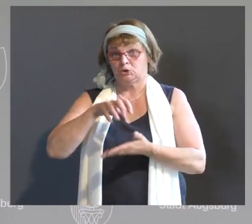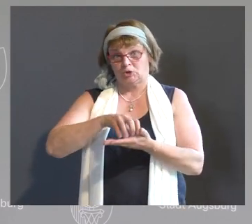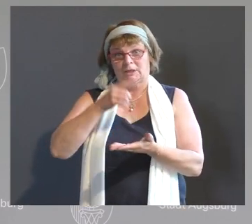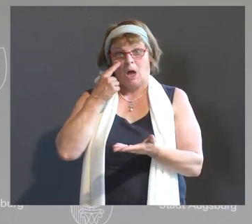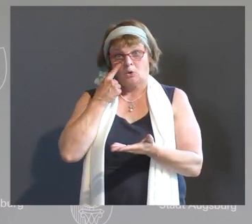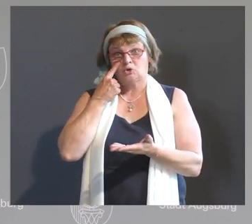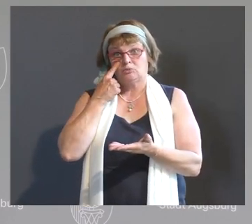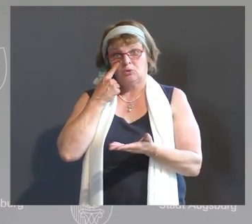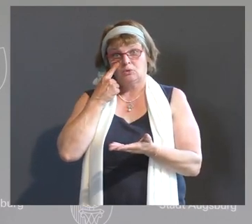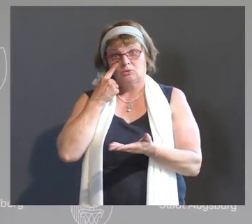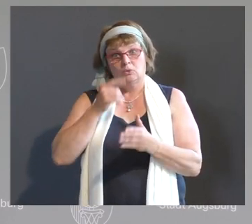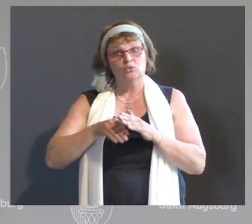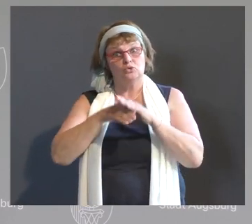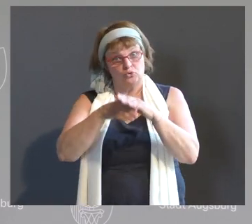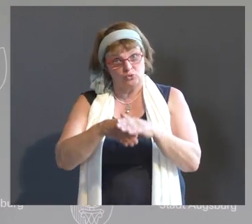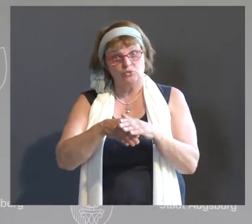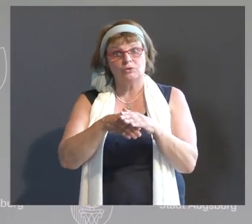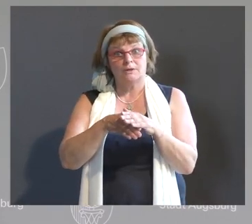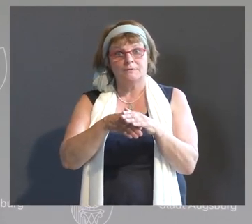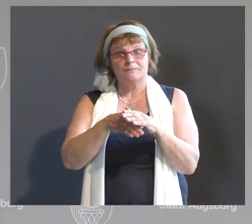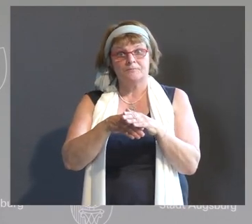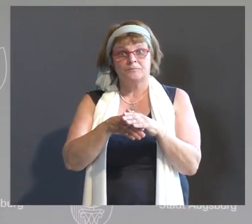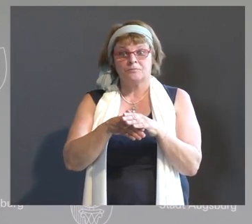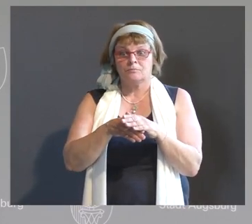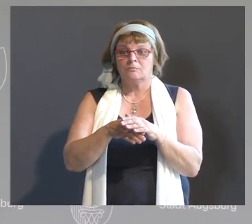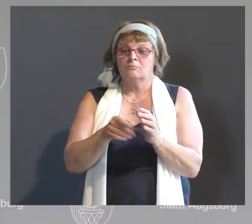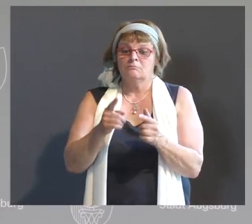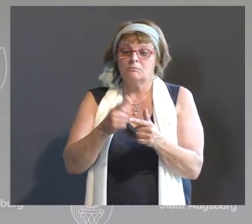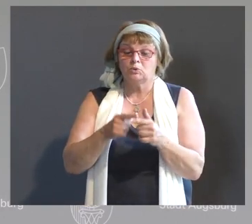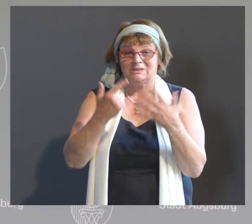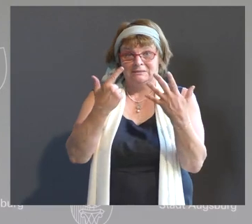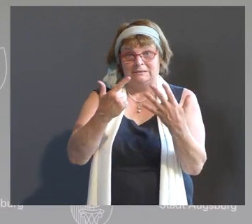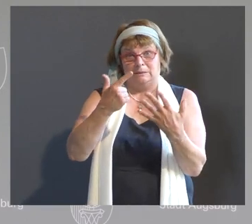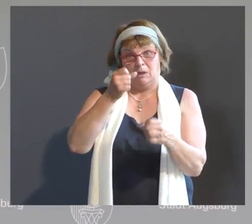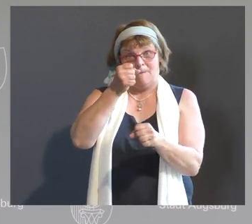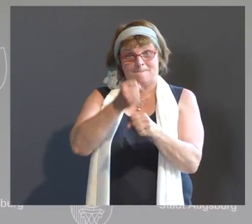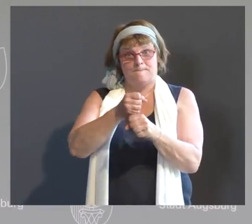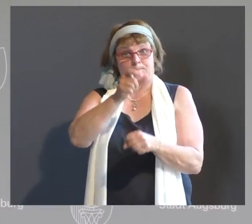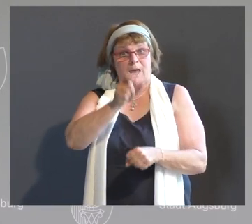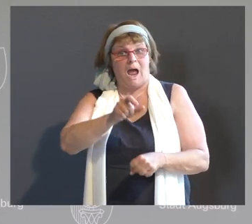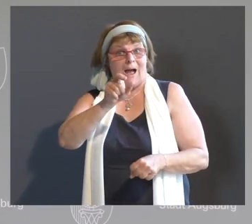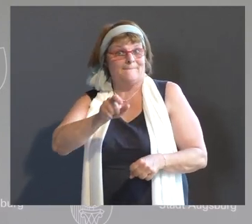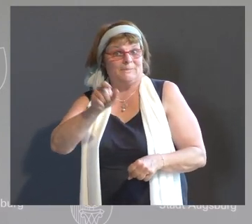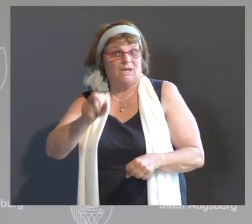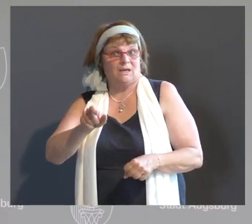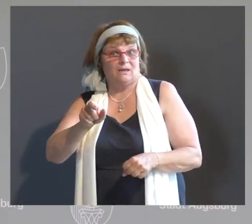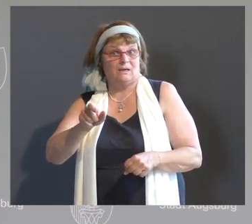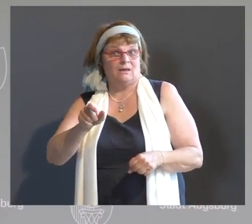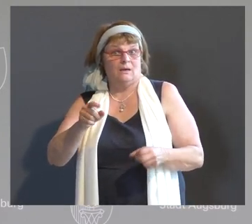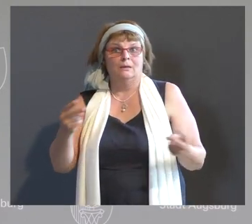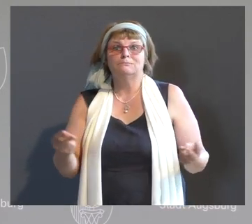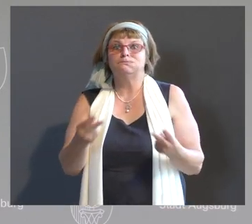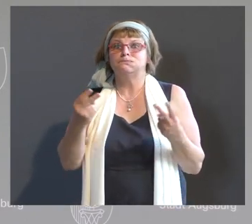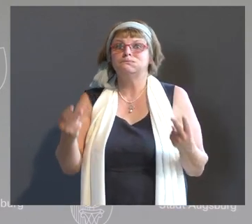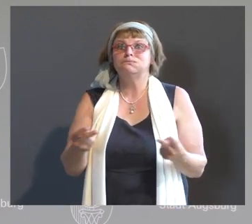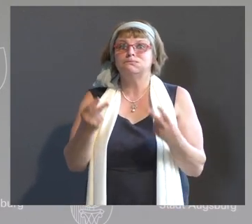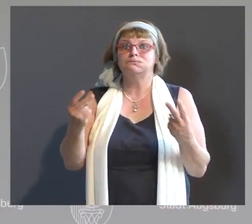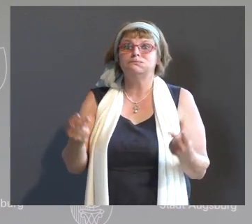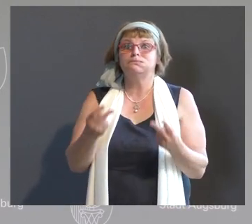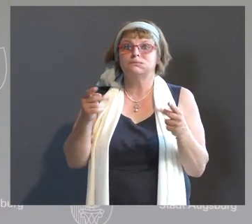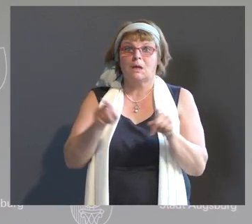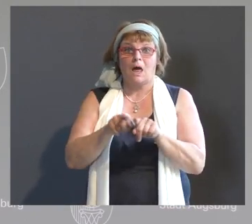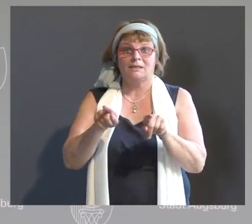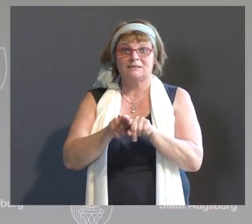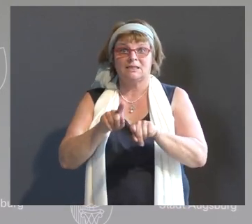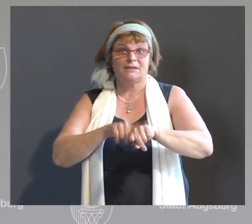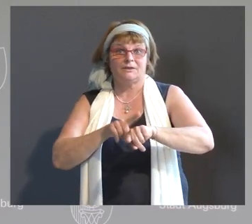Und selbst an der Polizeikette von 7 Beamten kommen 3 Personen, sprechen mit dem Beamten, provozieren sie lautstark und gleichzeitig